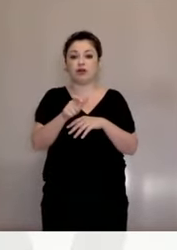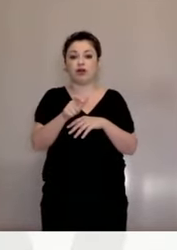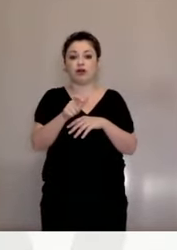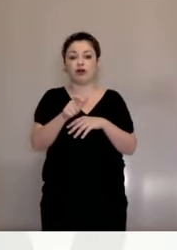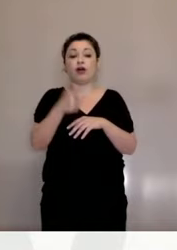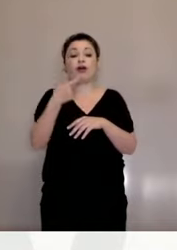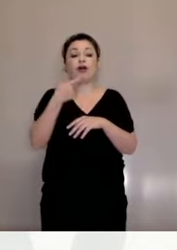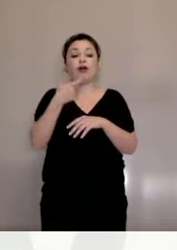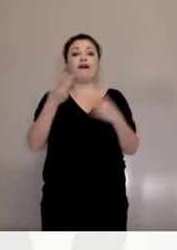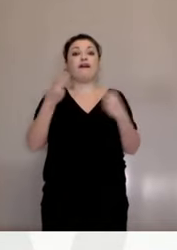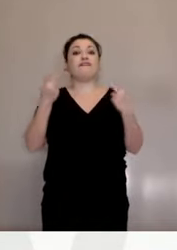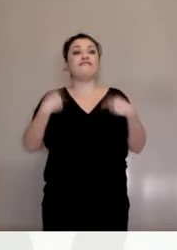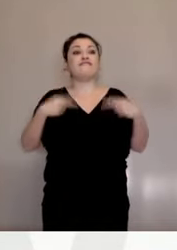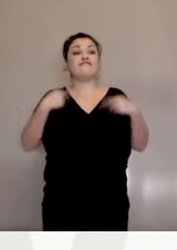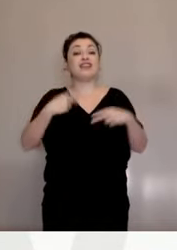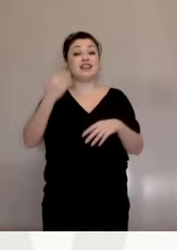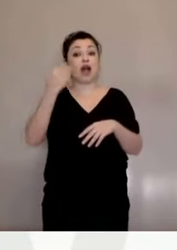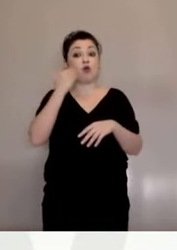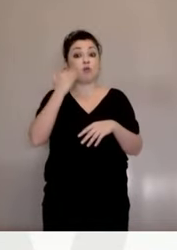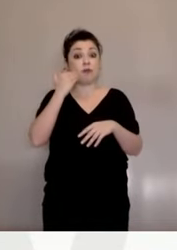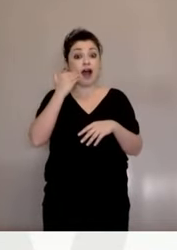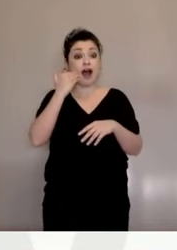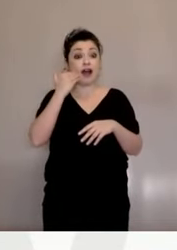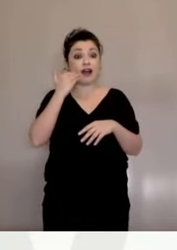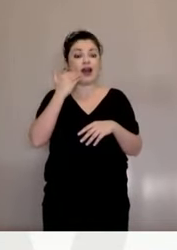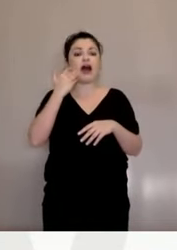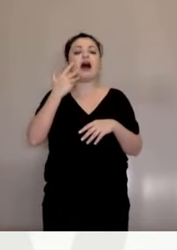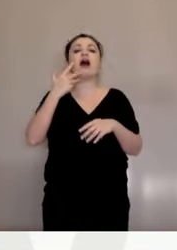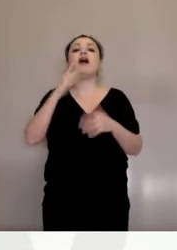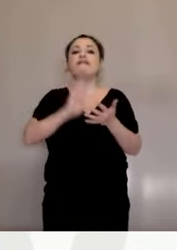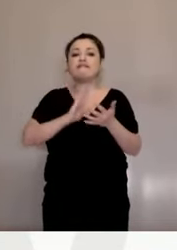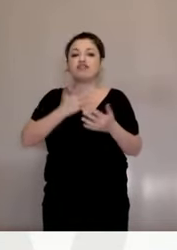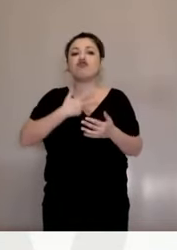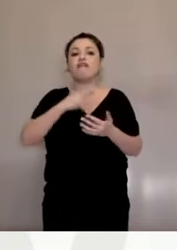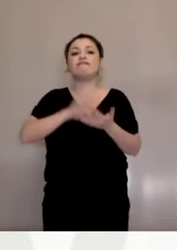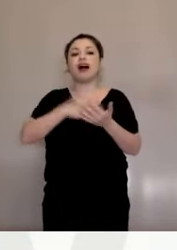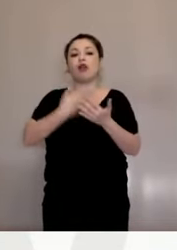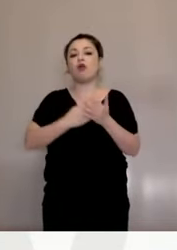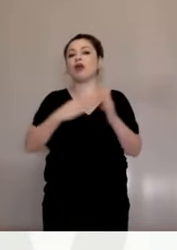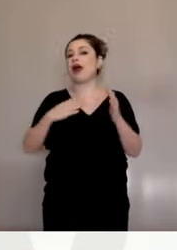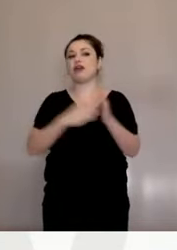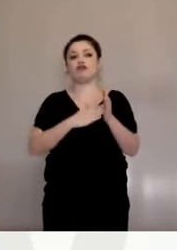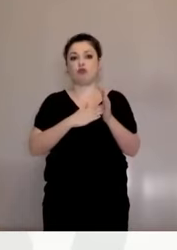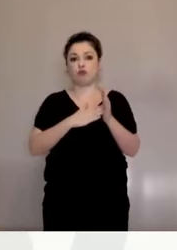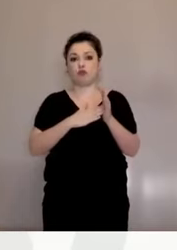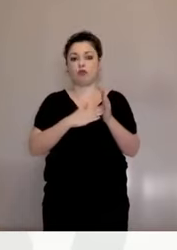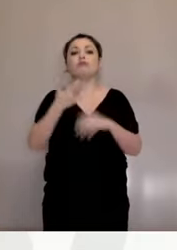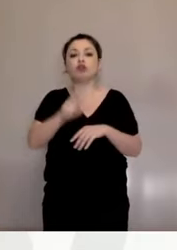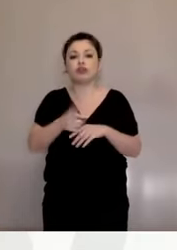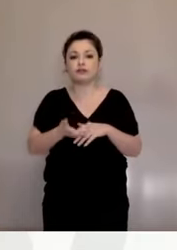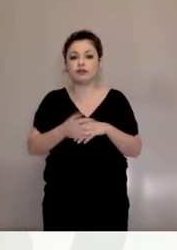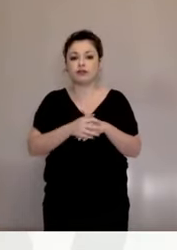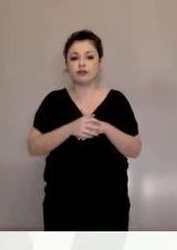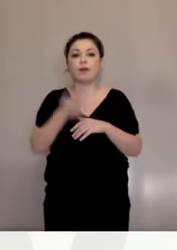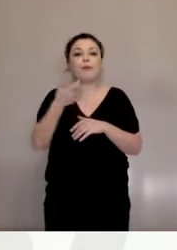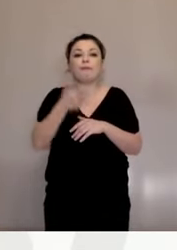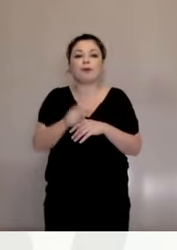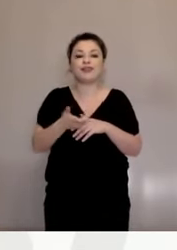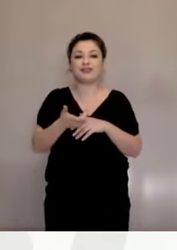la vita umana ha un valore assoluto. Perché? Perché? Perché c'è una